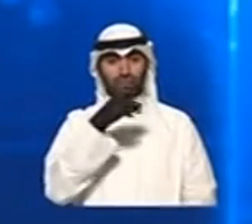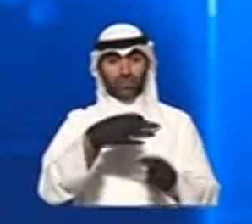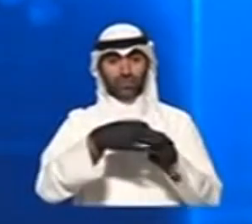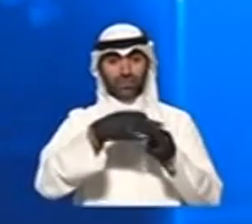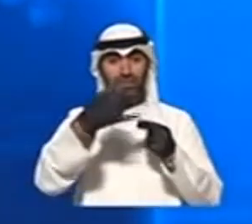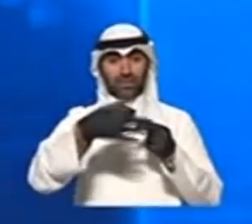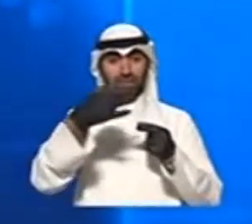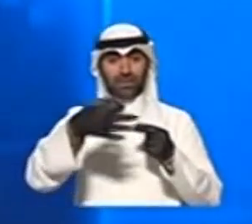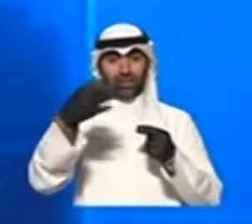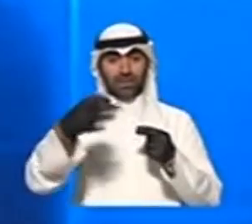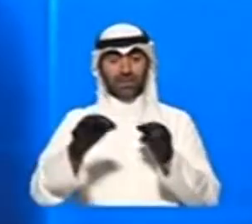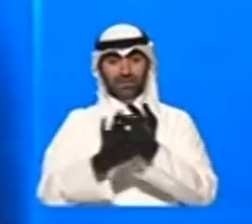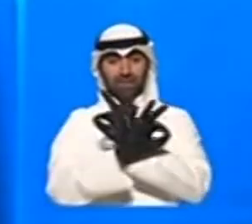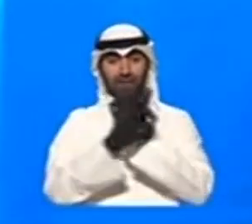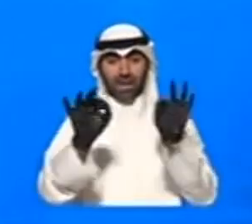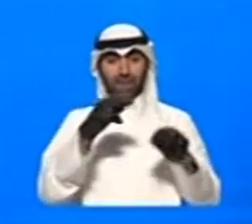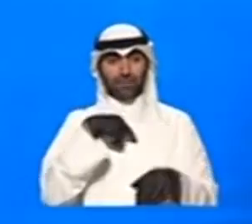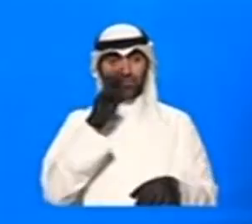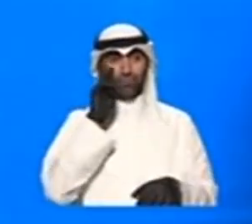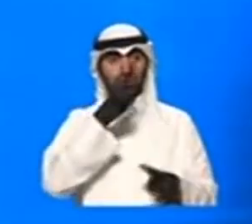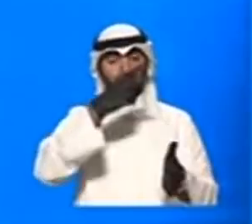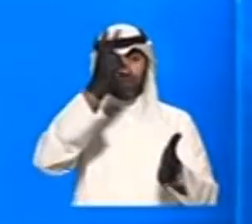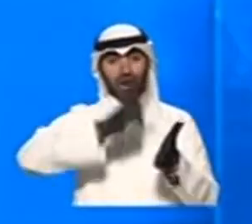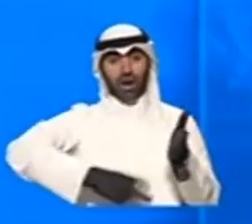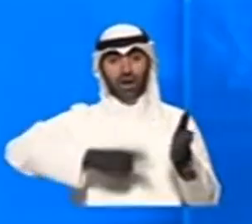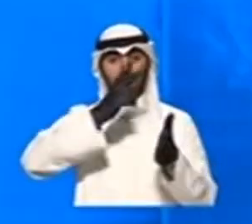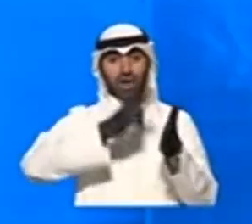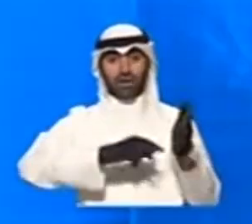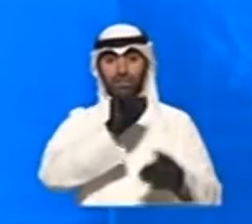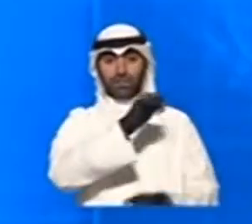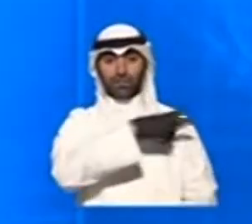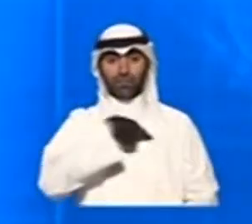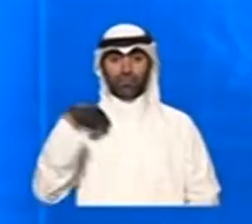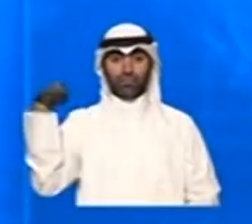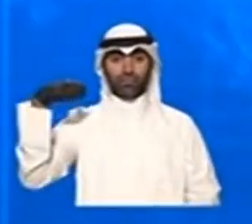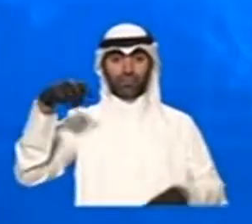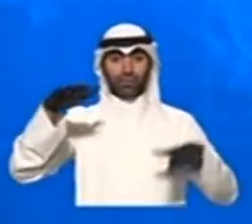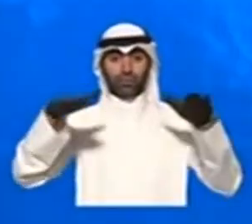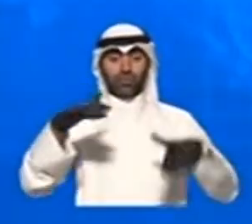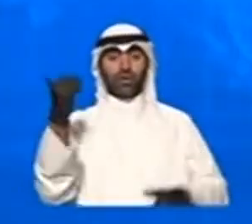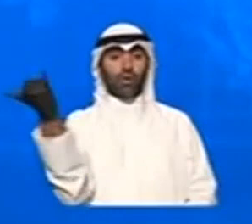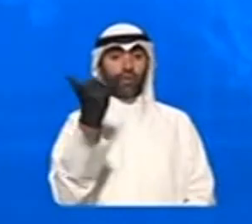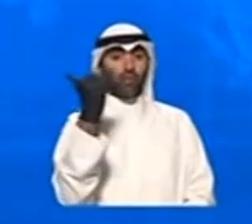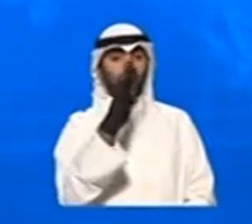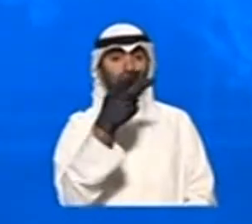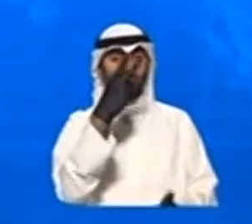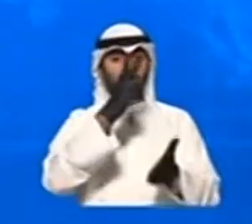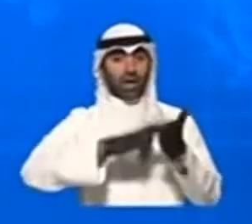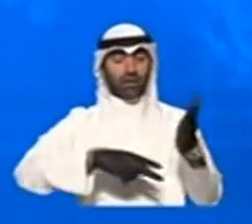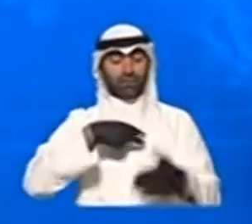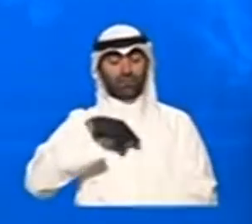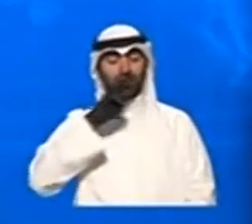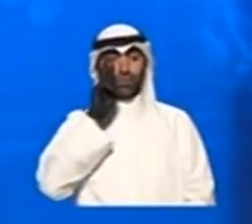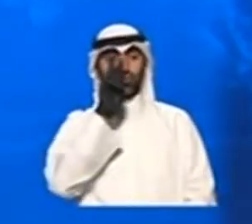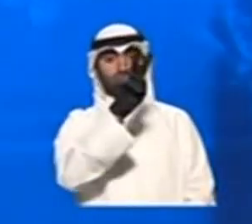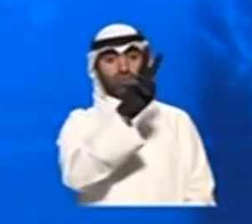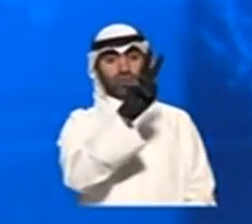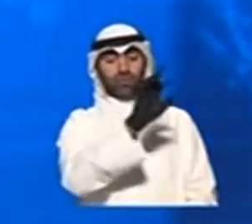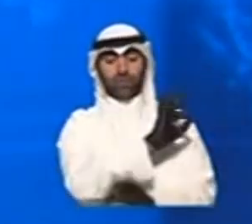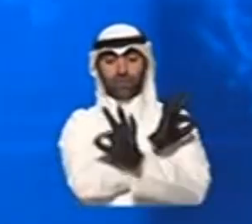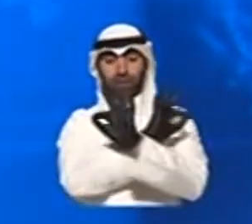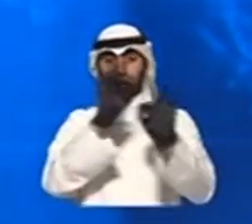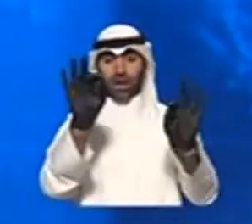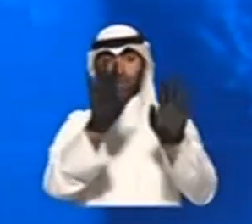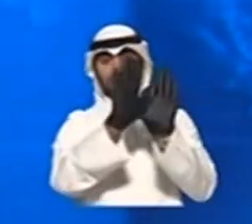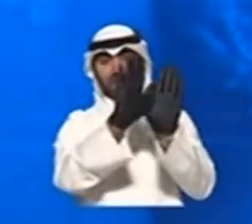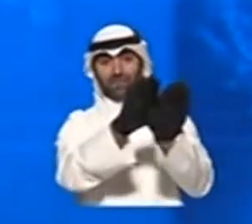عند أبرز قرارات مجلس الوزراء ونسلط الضوء على المرحلة المقبلة في ضوء هذه القرارات في